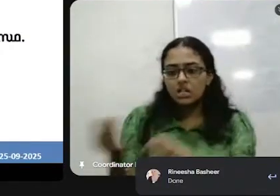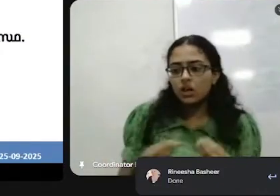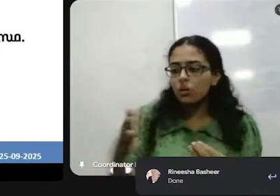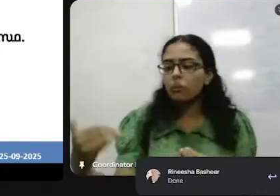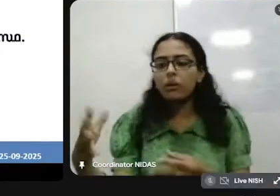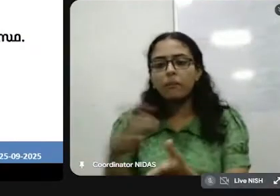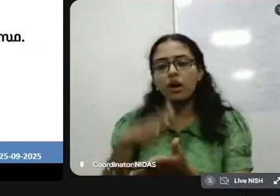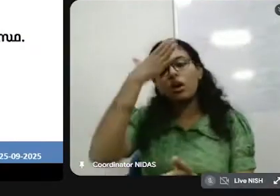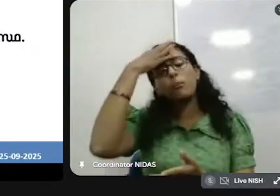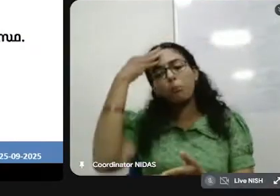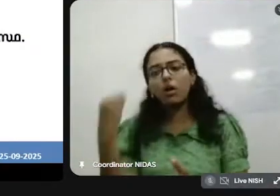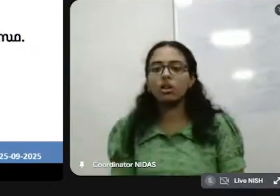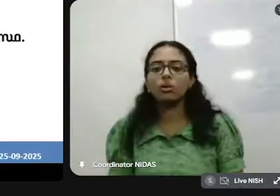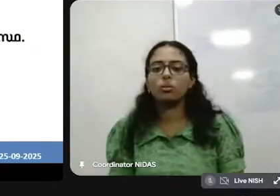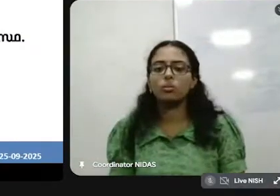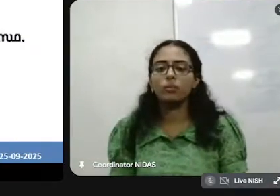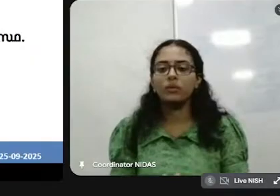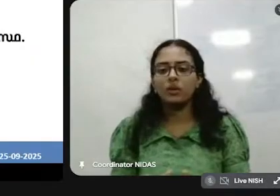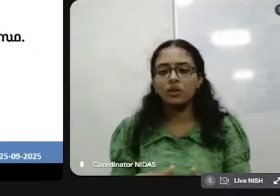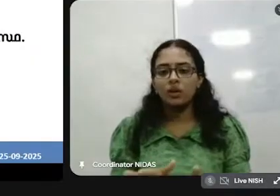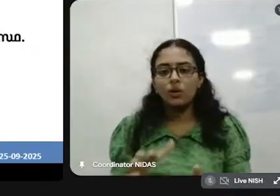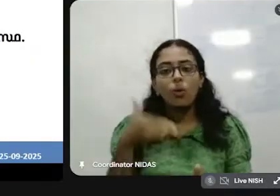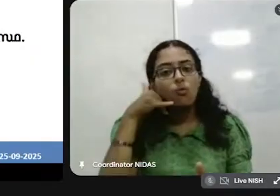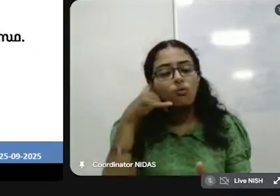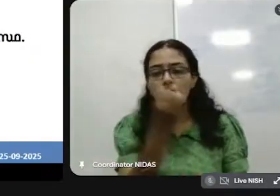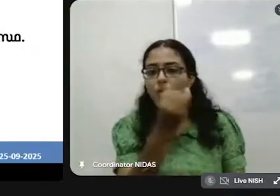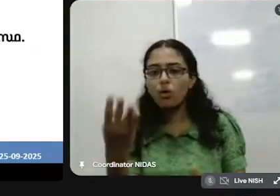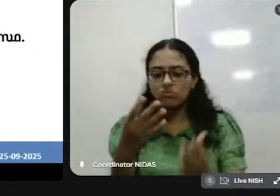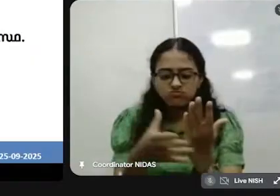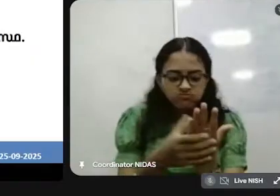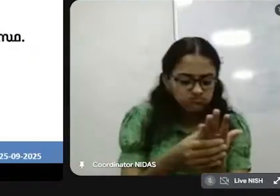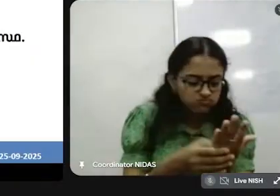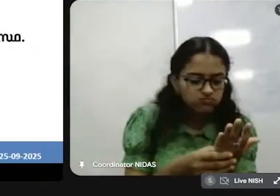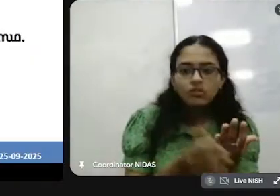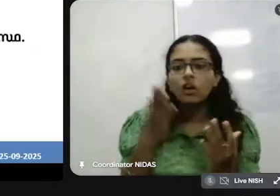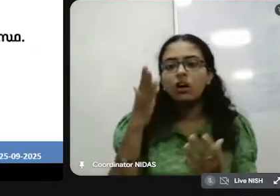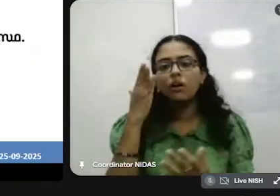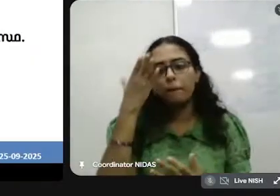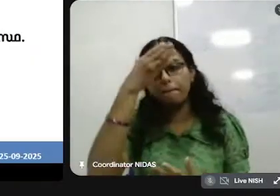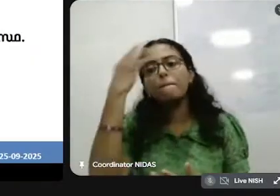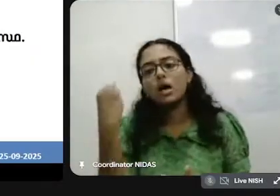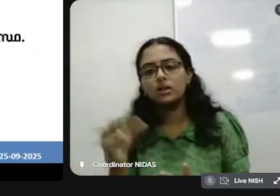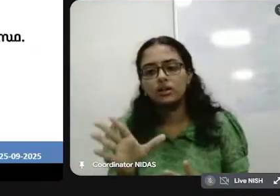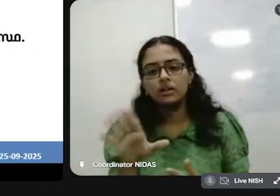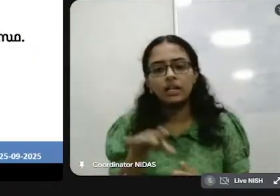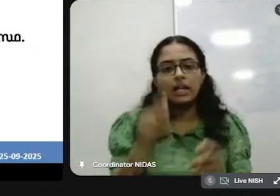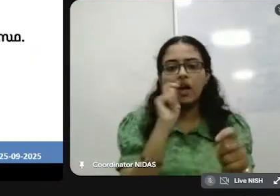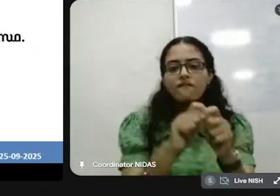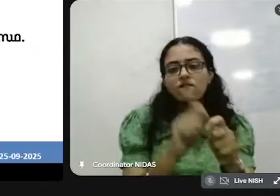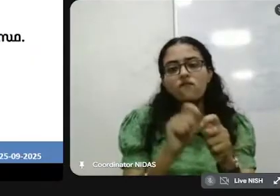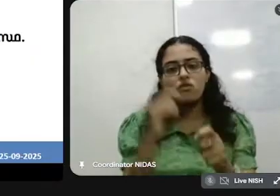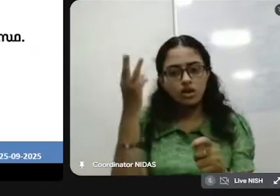ചില സമയത്ത് രണ്ടും മറക്കുന്ന അവസ്ഥ. അതേപോലെ ഫോൺ നമ്പർ ഓർത്ത് ഡയൽ ചെയ്യാനുള്ള ബുദ്ധിമുട്ട്. ഇങ്ങനത്തെ അവസ്ഥകളാണ് കൂടുതലും വർക്കിംഗ്